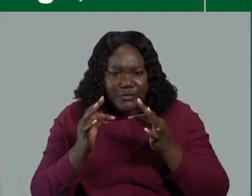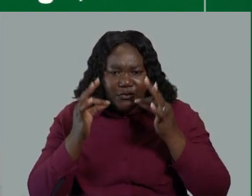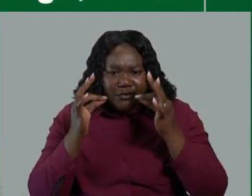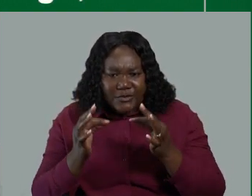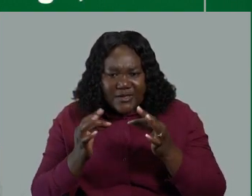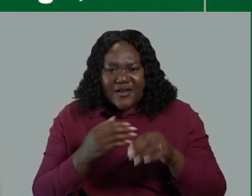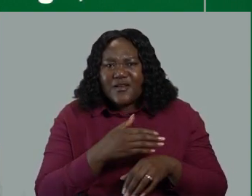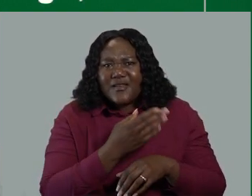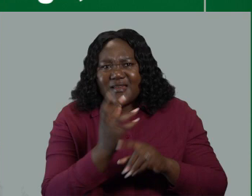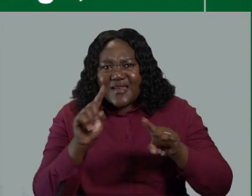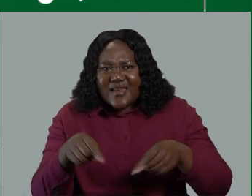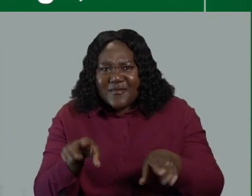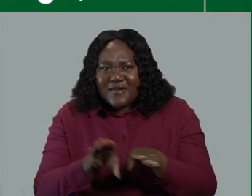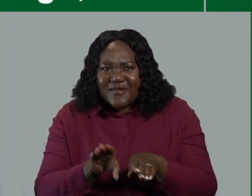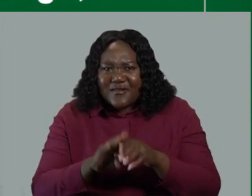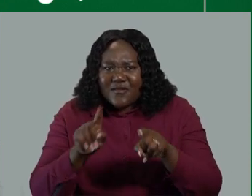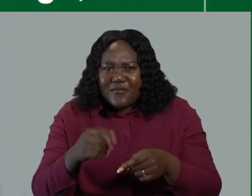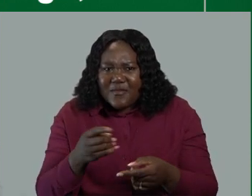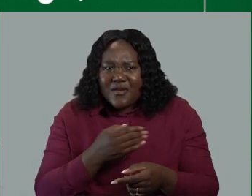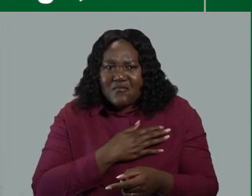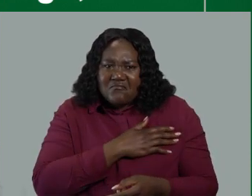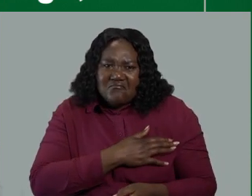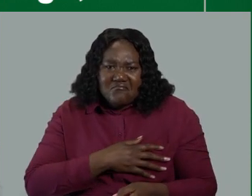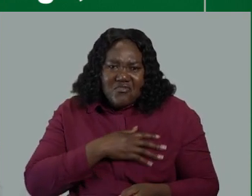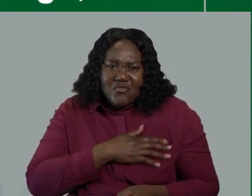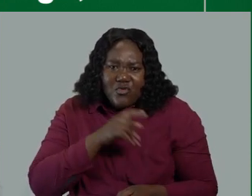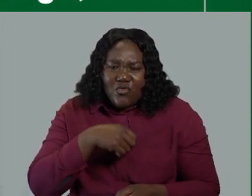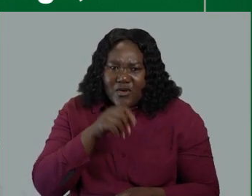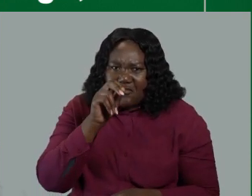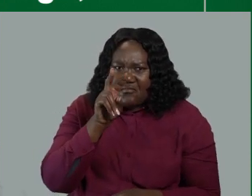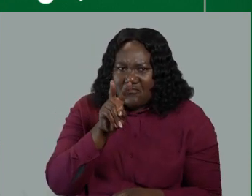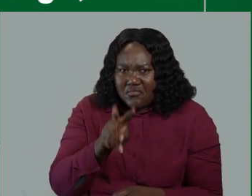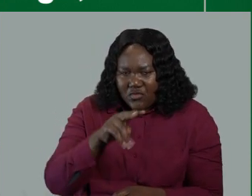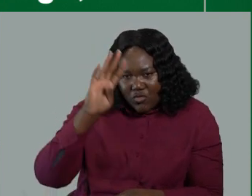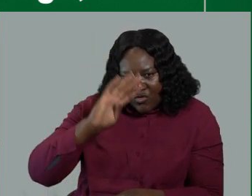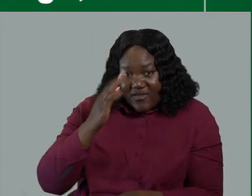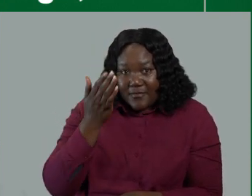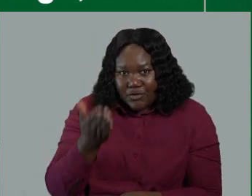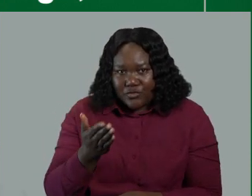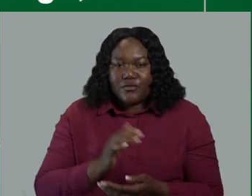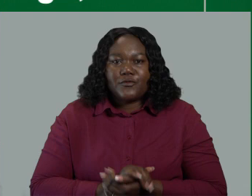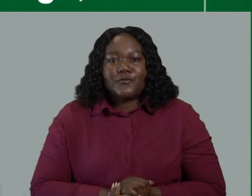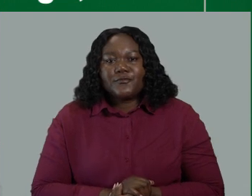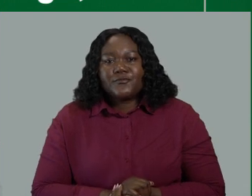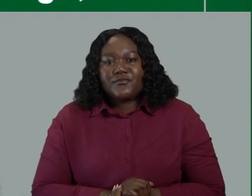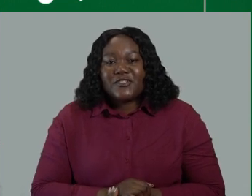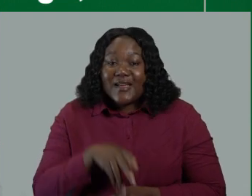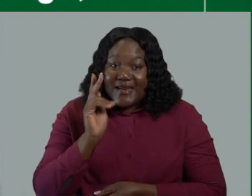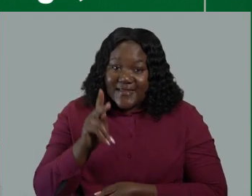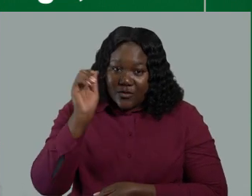omusika noshinima shontumba shekuguma lela onga omutali wokino ndyono nenge wofilma